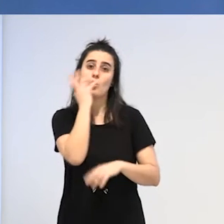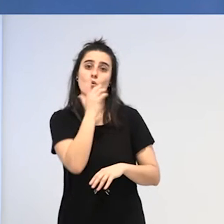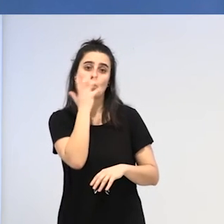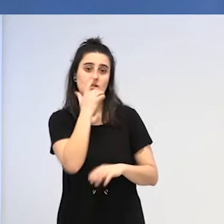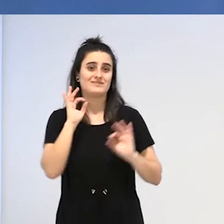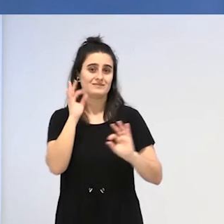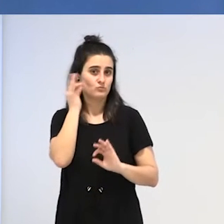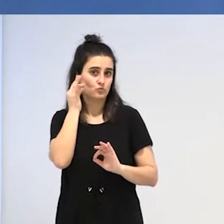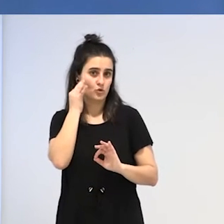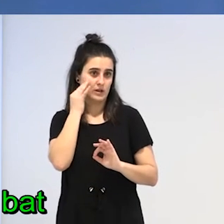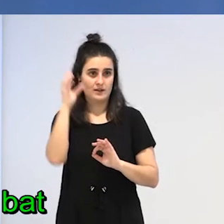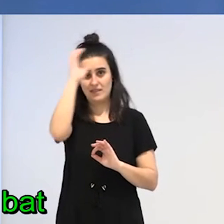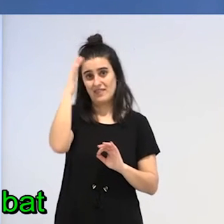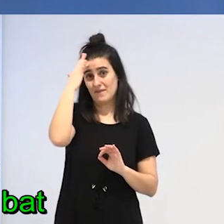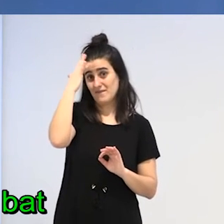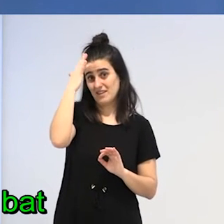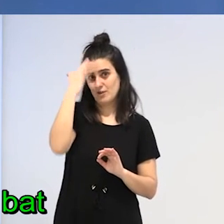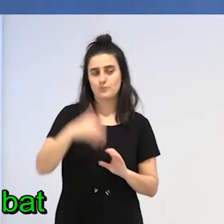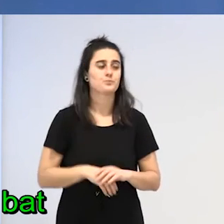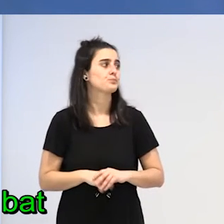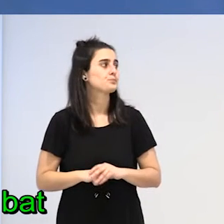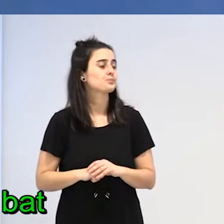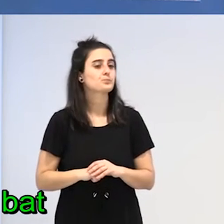fikziozkoak. Egia esan,